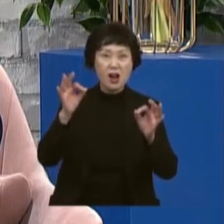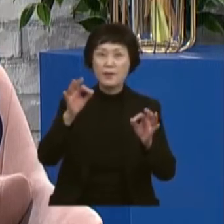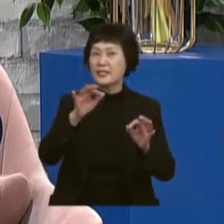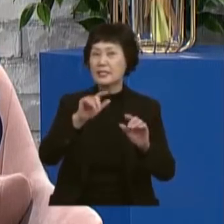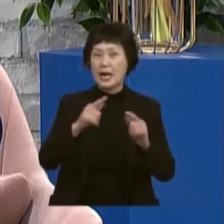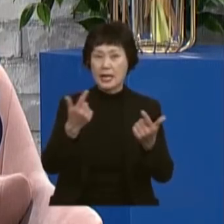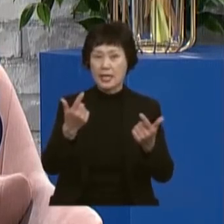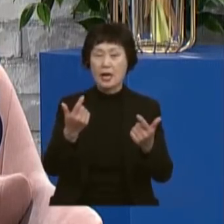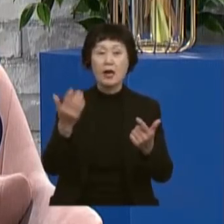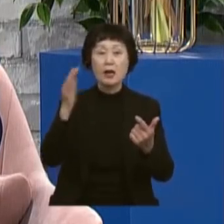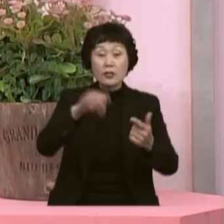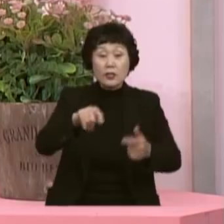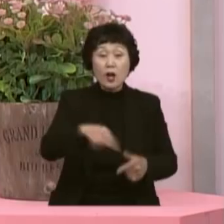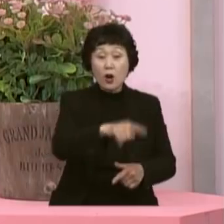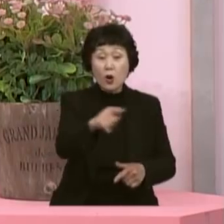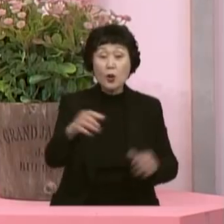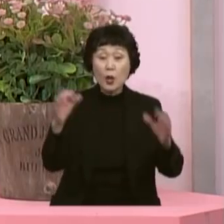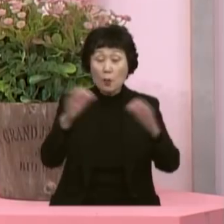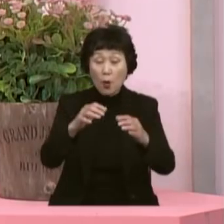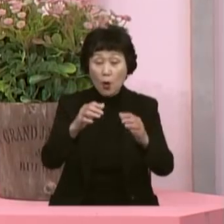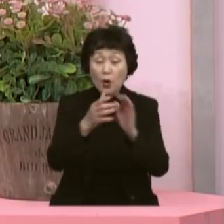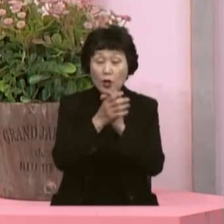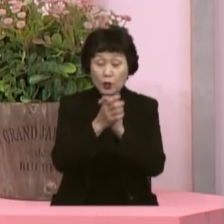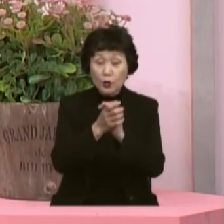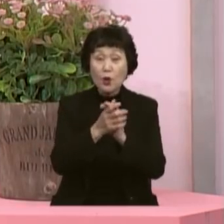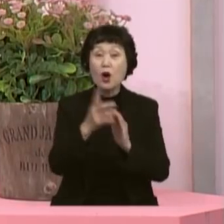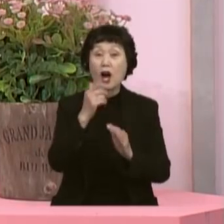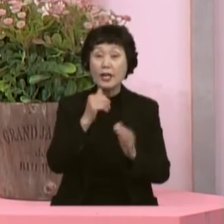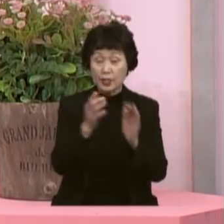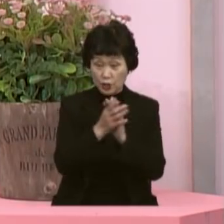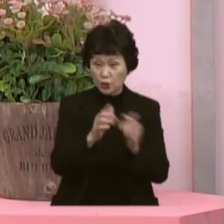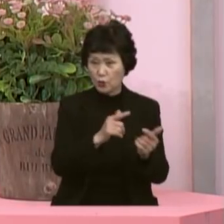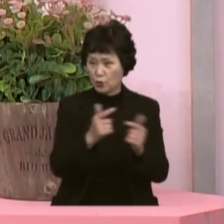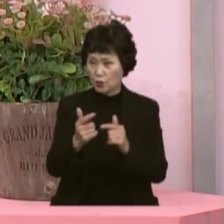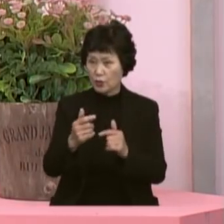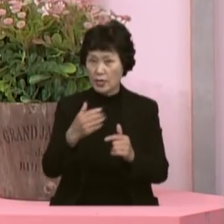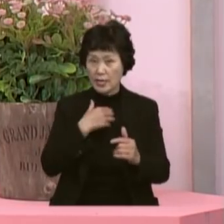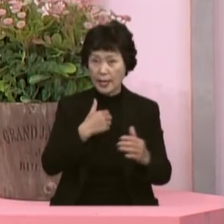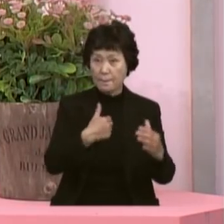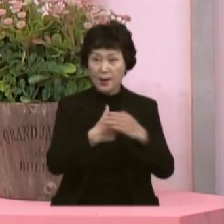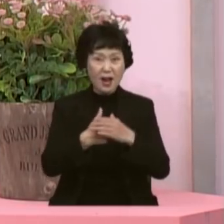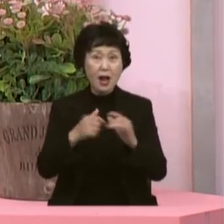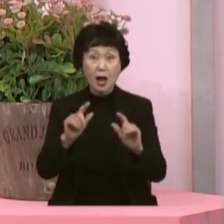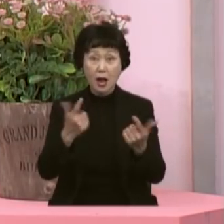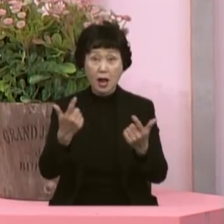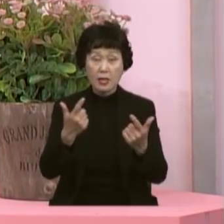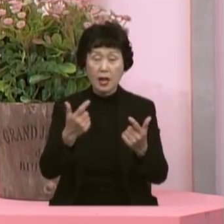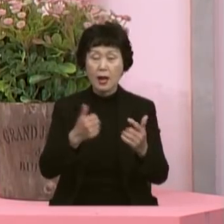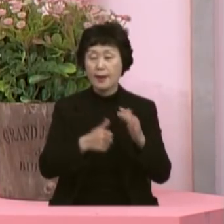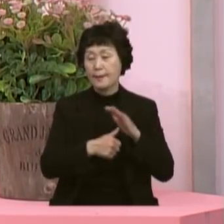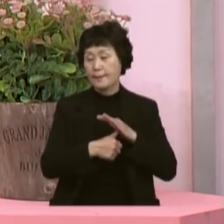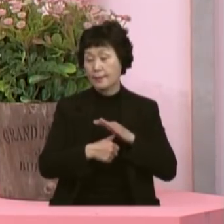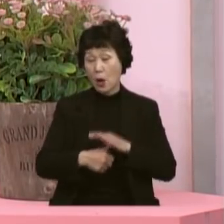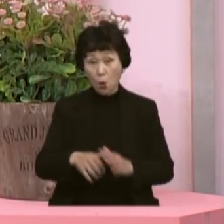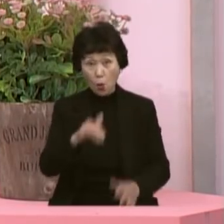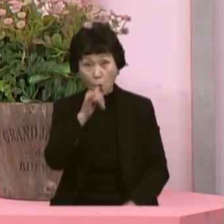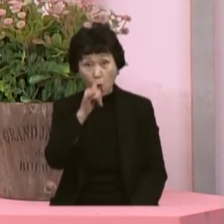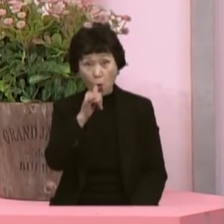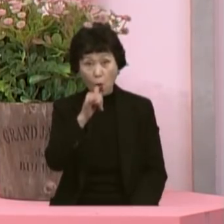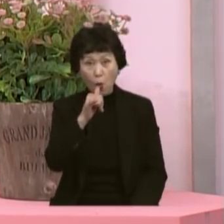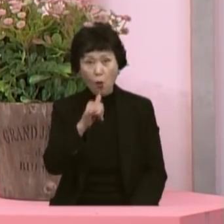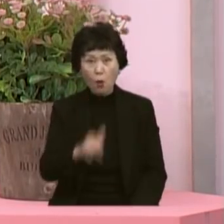그죠? 근데 초연이. 애들이 건들지 않는 거예요. 참아요? 참더라고요. 그리고 내가 진짜 미안한